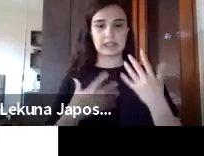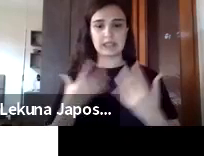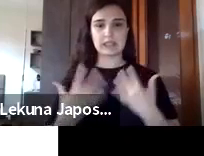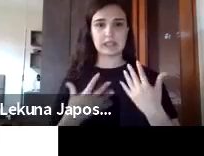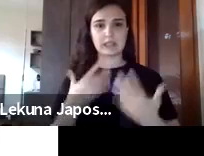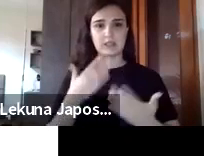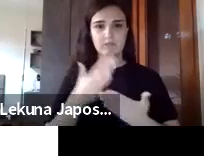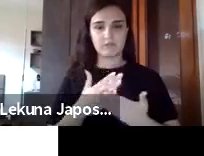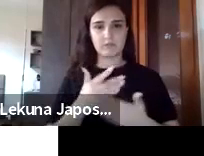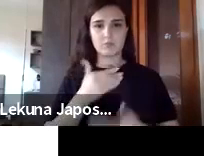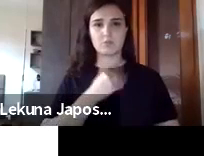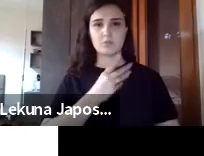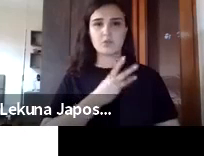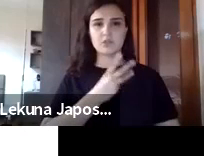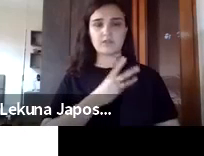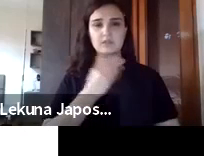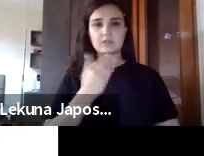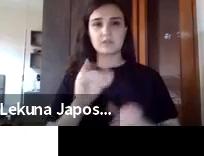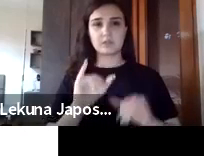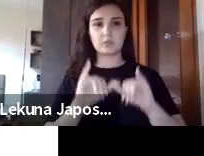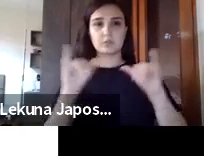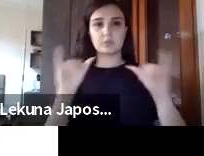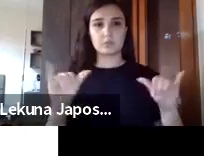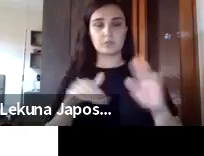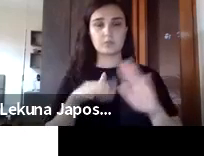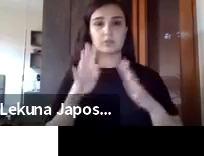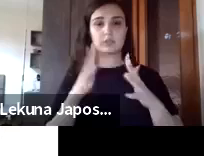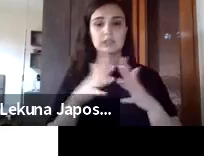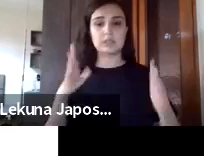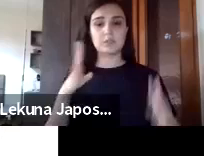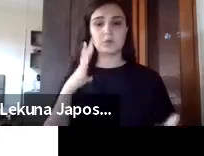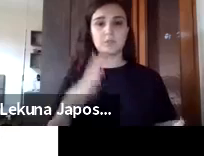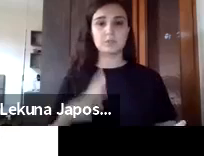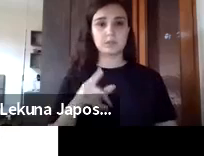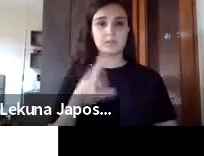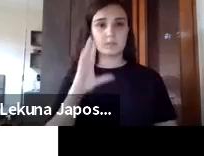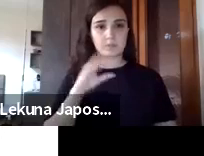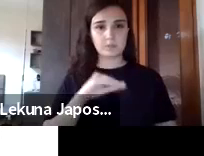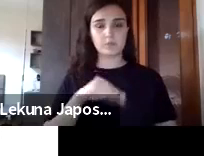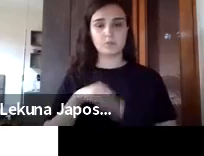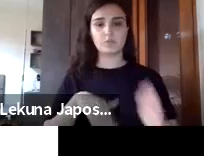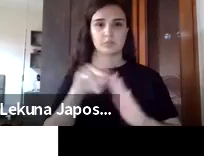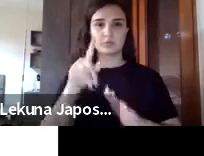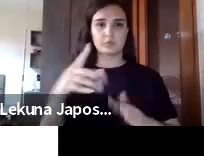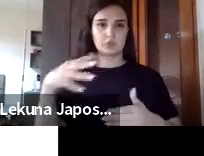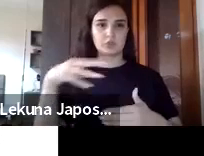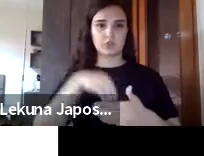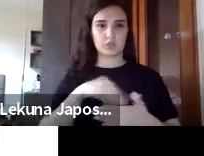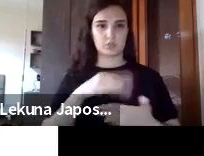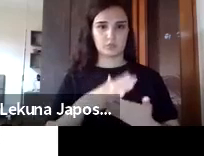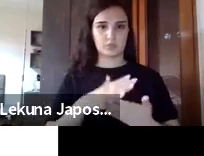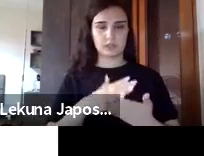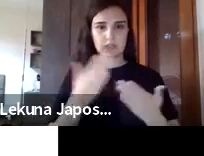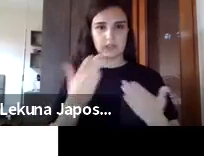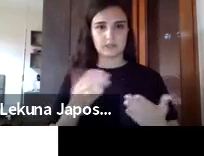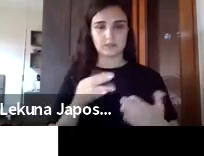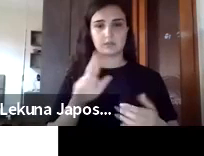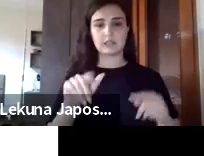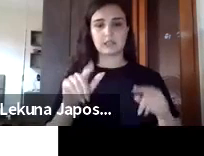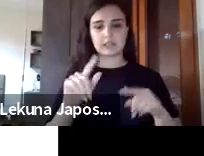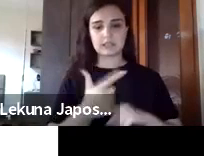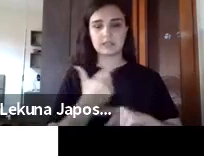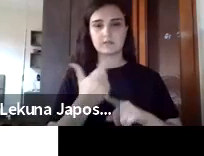ენერგიული, მოტივაცია თქვენი გაზრდილია, ბევრად დიდი მოთმინების უნარი გაქვთ და ბევრად ჩართული ხართ. და ის რა